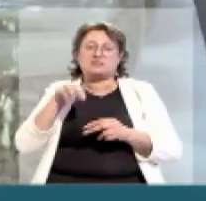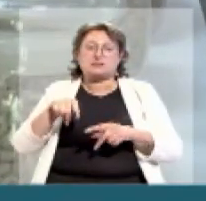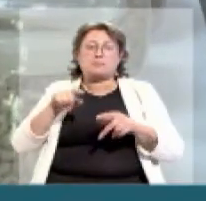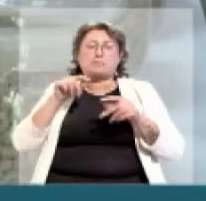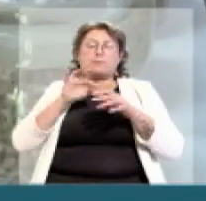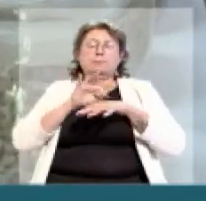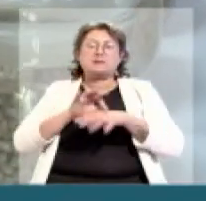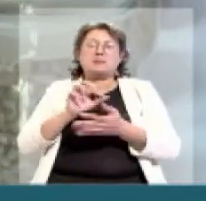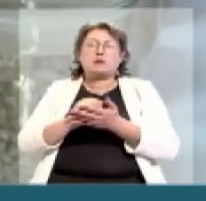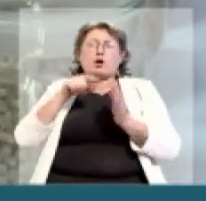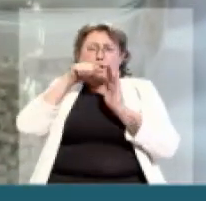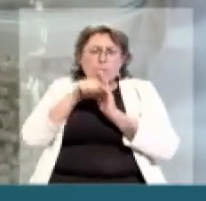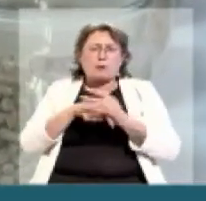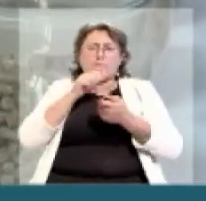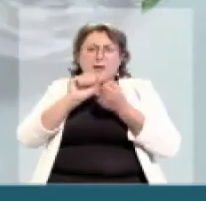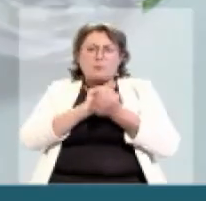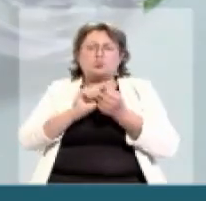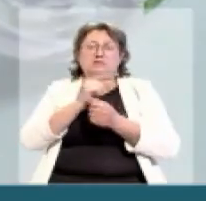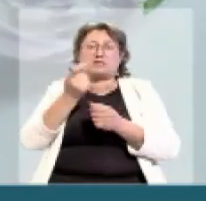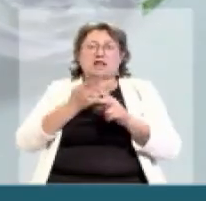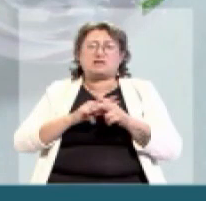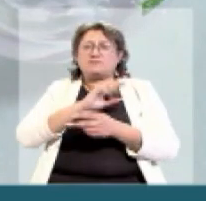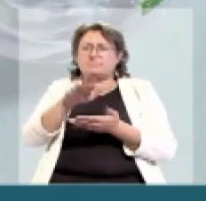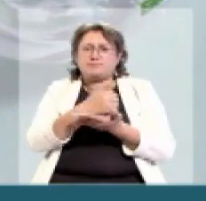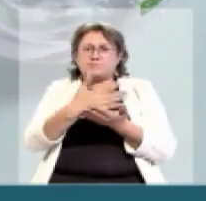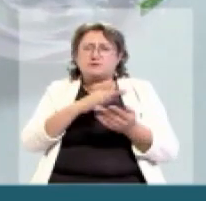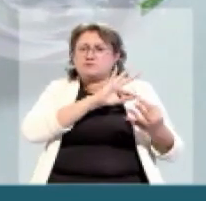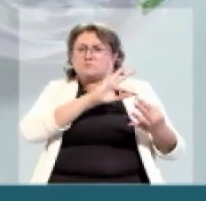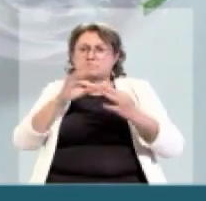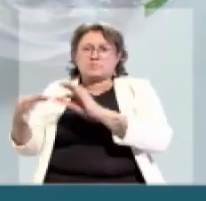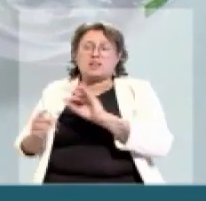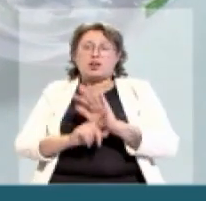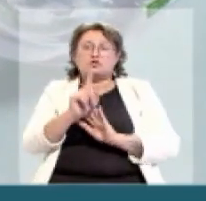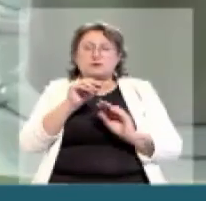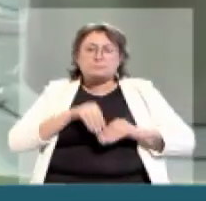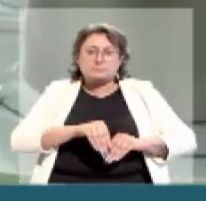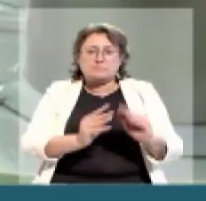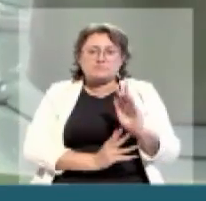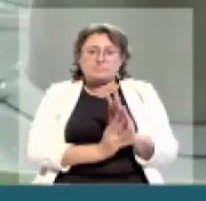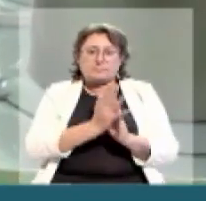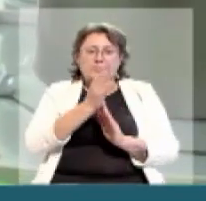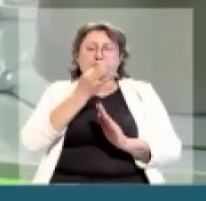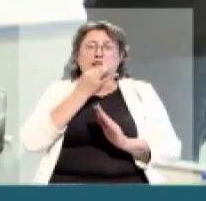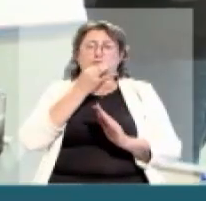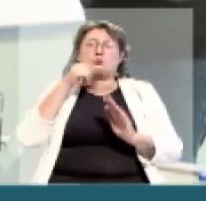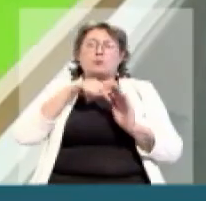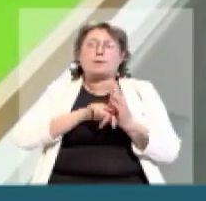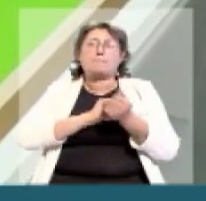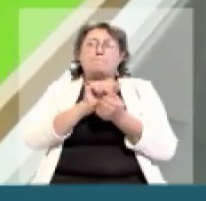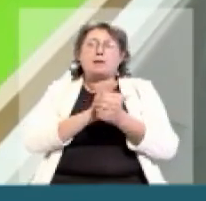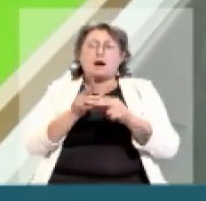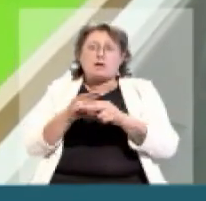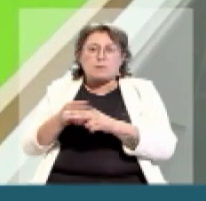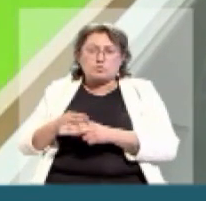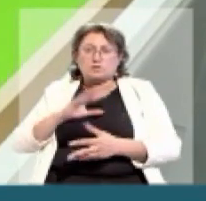глубокой переработкой зерна. В сфере АПК это целый кластер. Цепочка начинается с выращивания зерна, далее цикл его глубокой